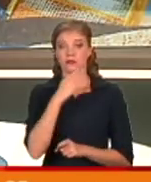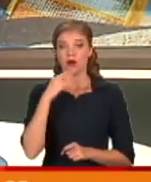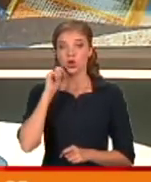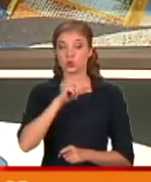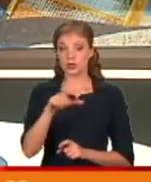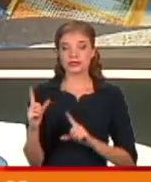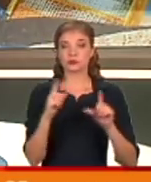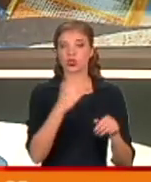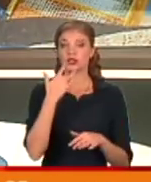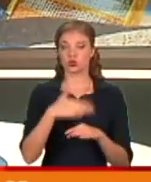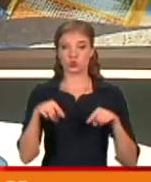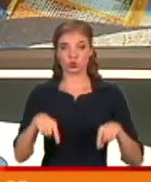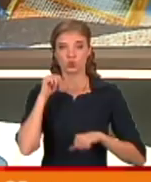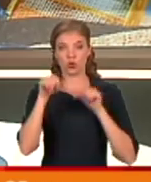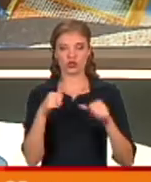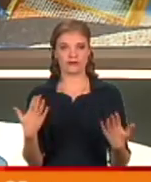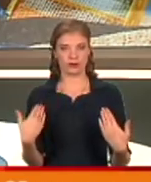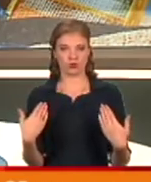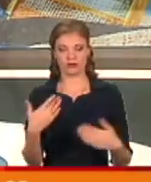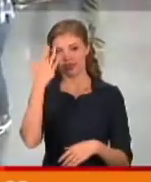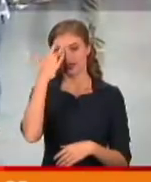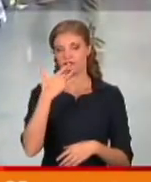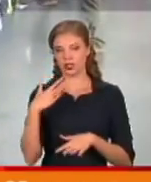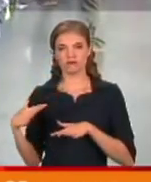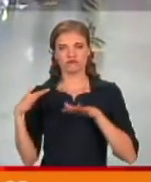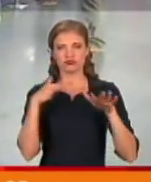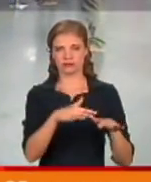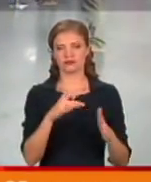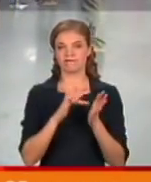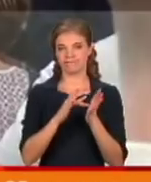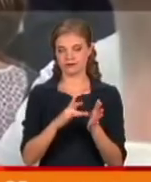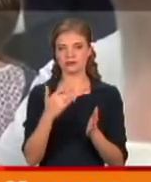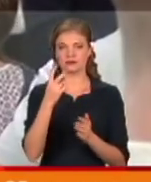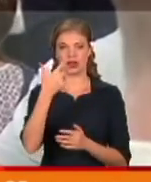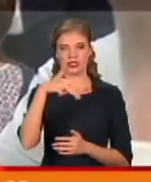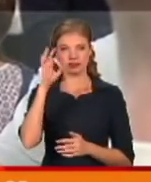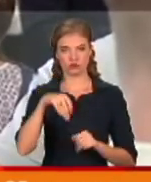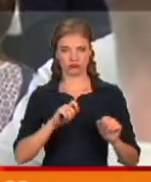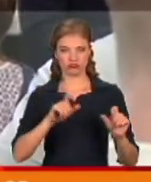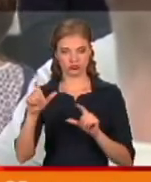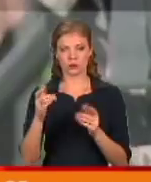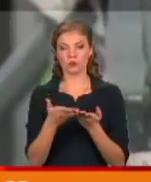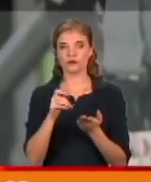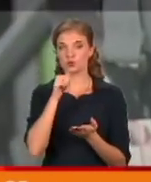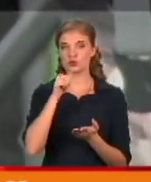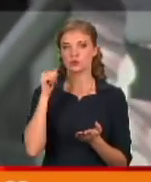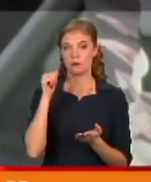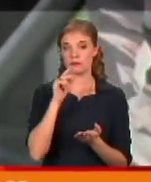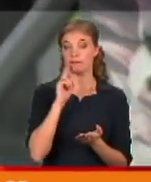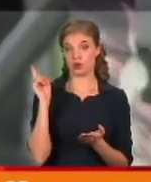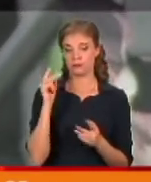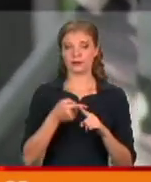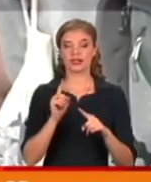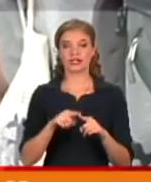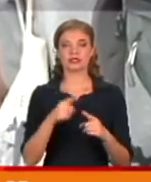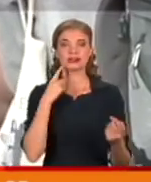українців поїхало за кордон цьогоріч відпочивати. Влітку потік мандрівників збільшився на 30% порівняно із попередніми двома роками. Це